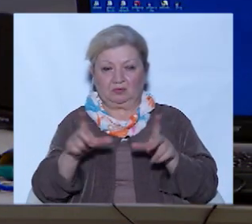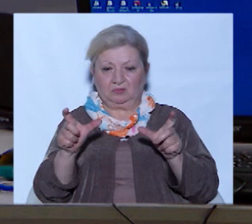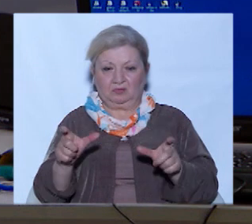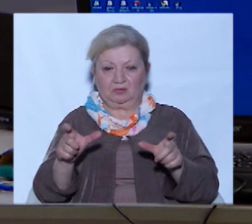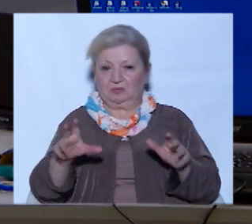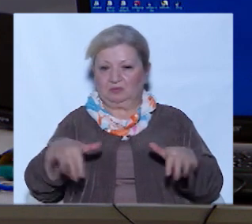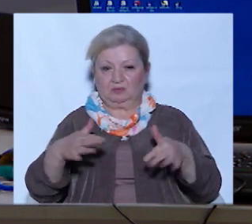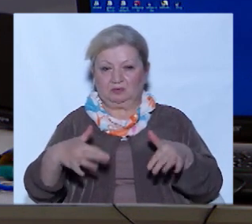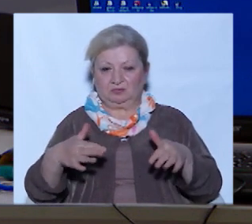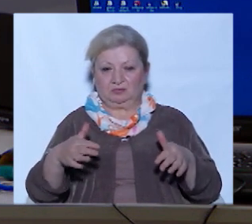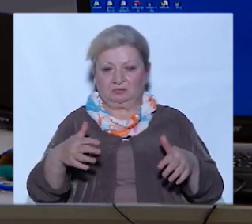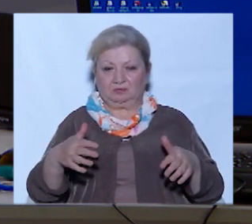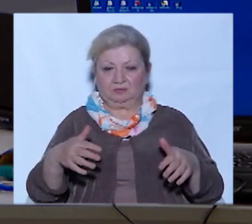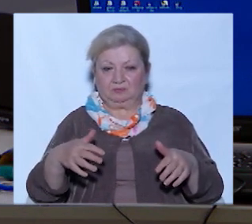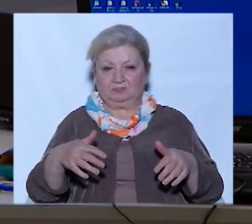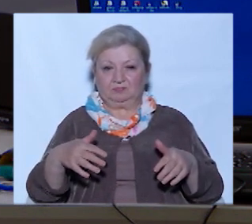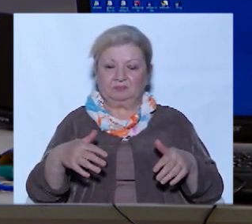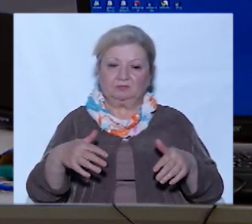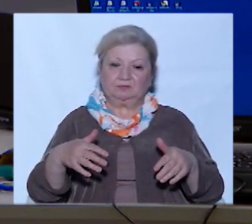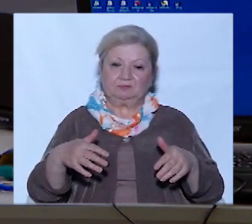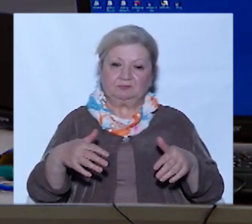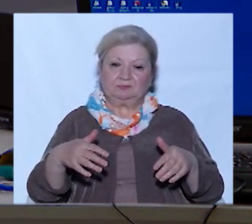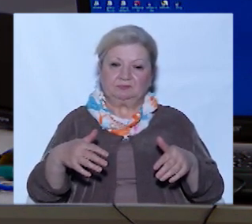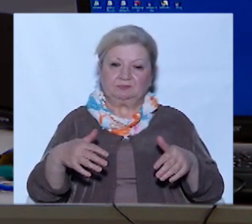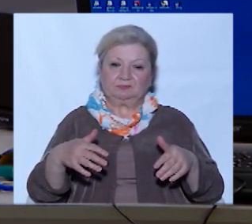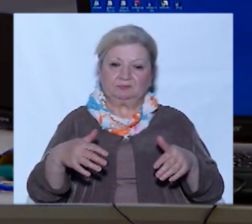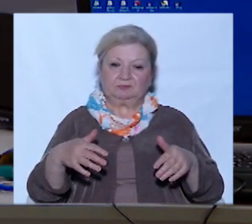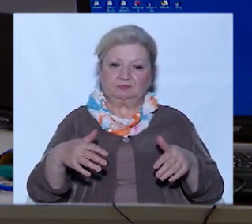ამ გამორკოჭას. არანაირი.